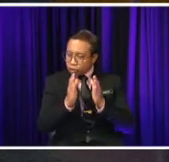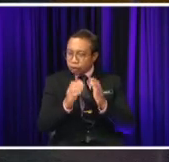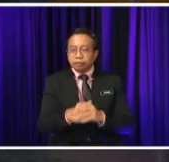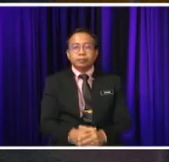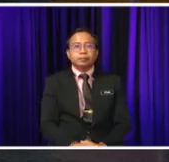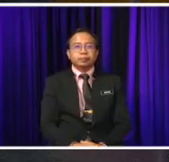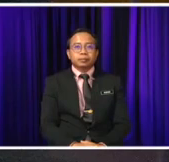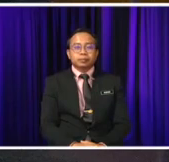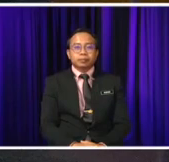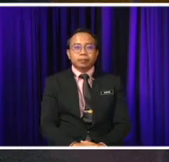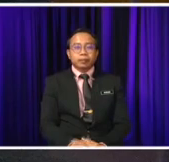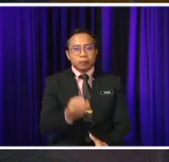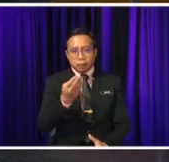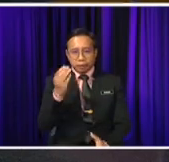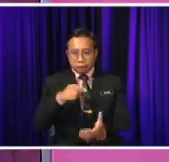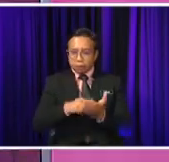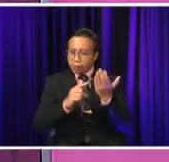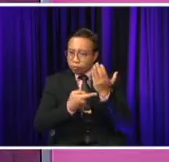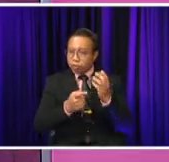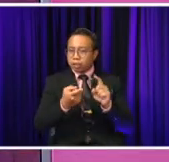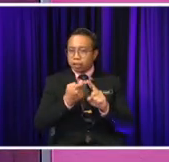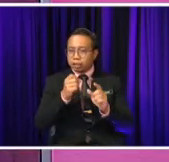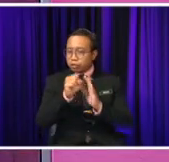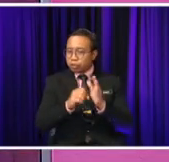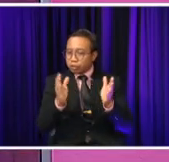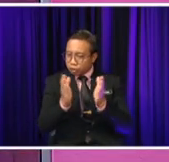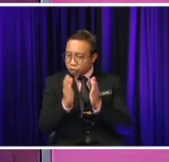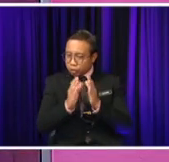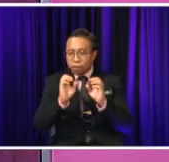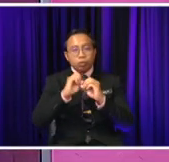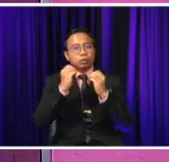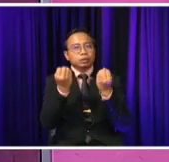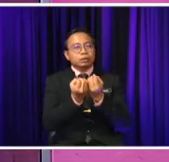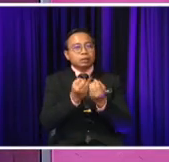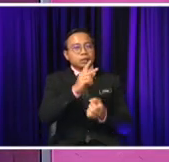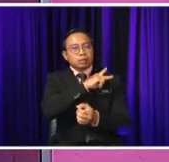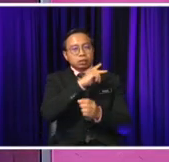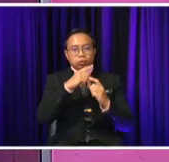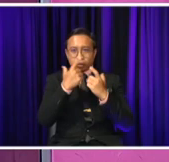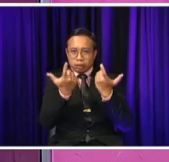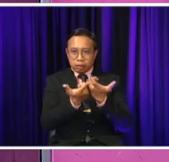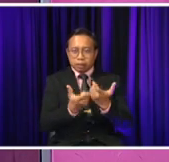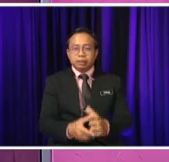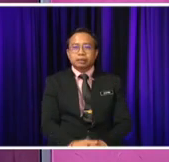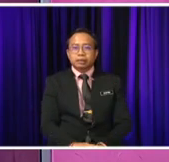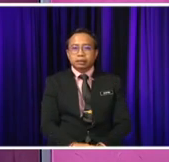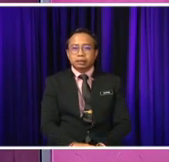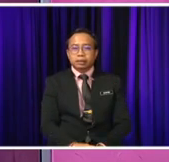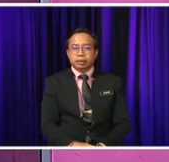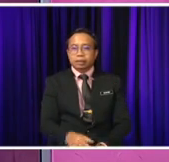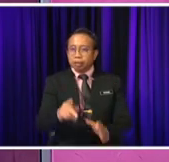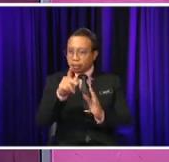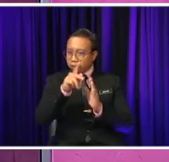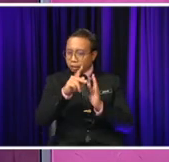tadi benda ini bermula daripada sekecil-kecil organisasi ketua di dalam kelas Anda sebagai ketua kelas Anda sebagai